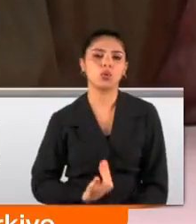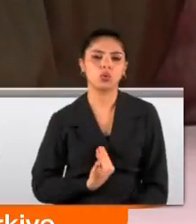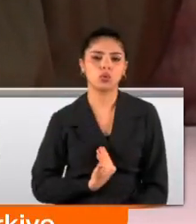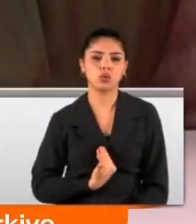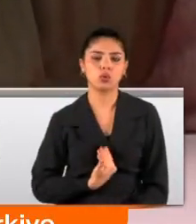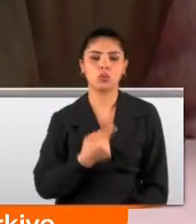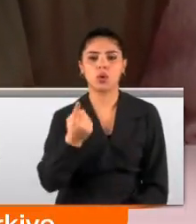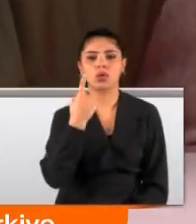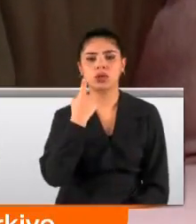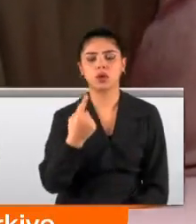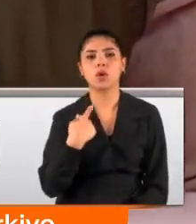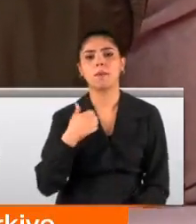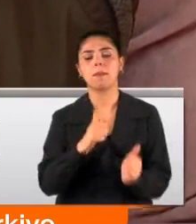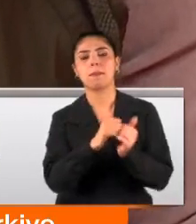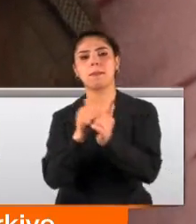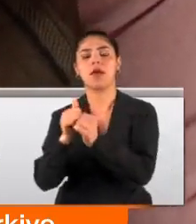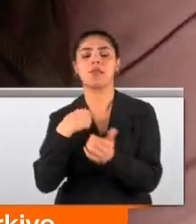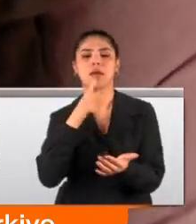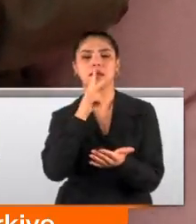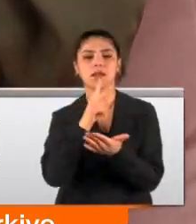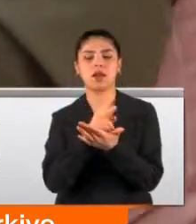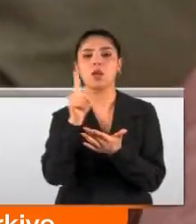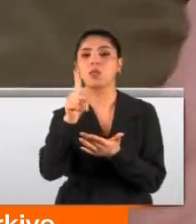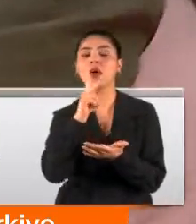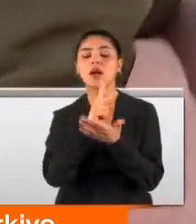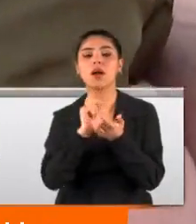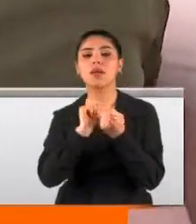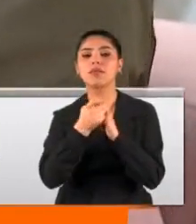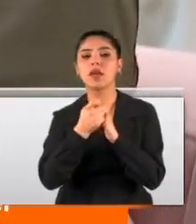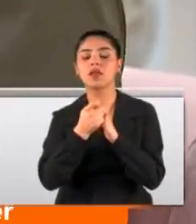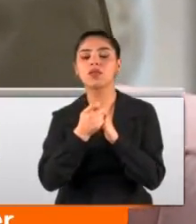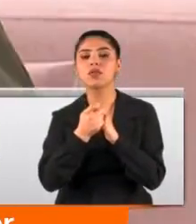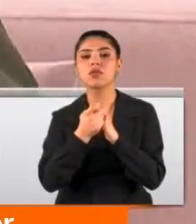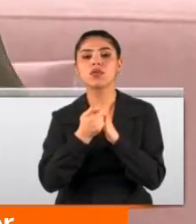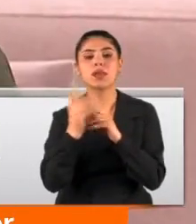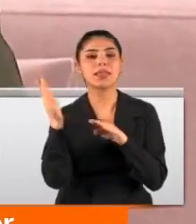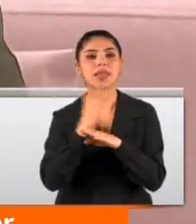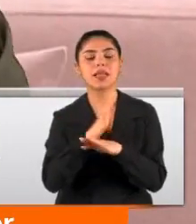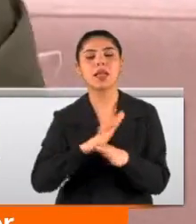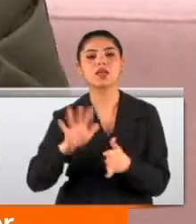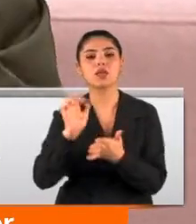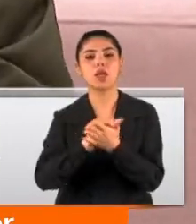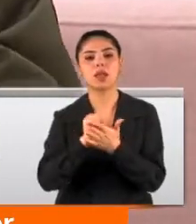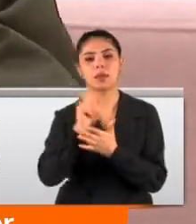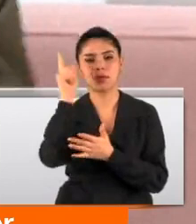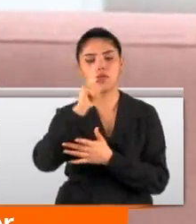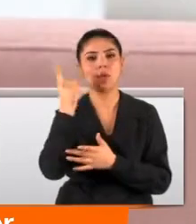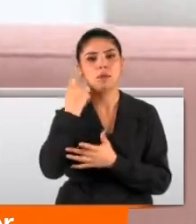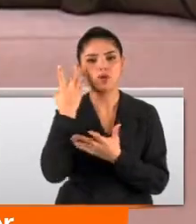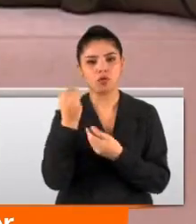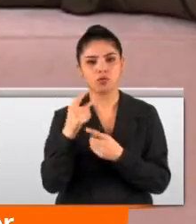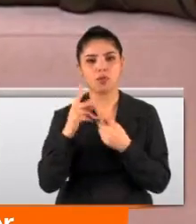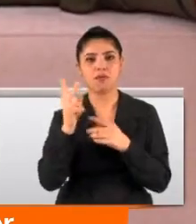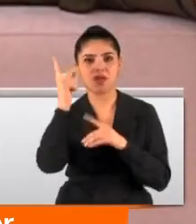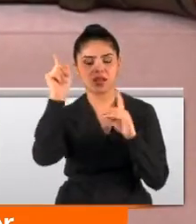de yanımdan ayırmayacağım onu bundan sonra. Bu karar değişikliğinin arkasında da yine sosyal medya vardı. Fenomen olmaktan vaz mı